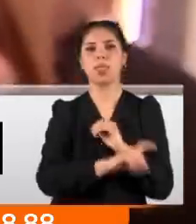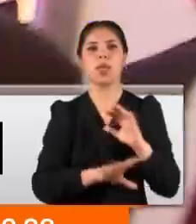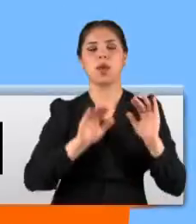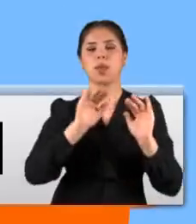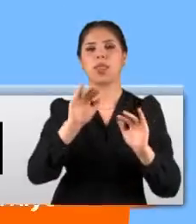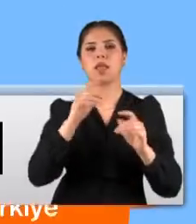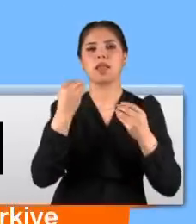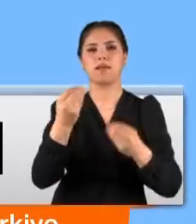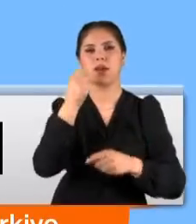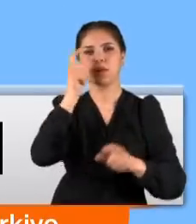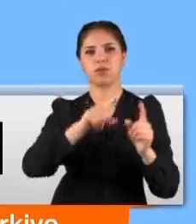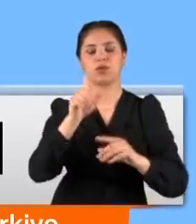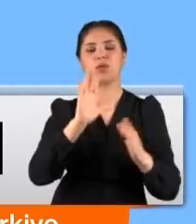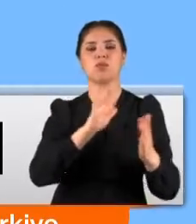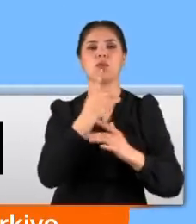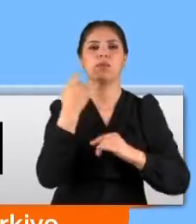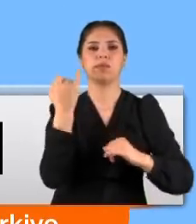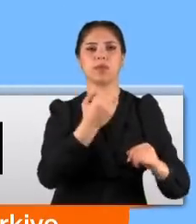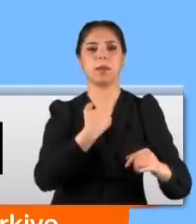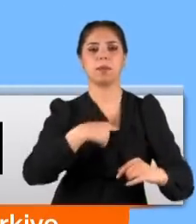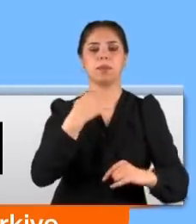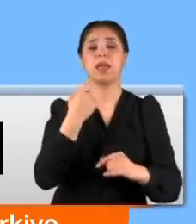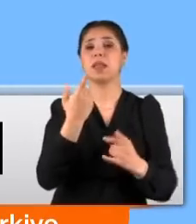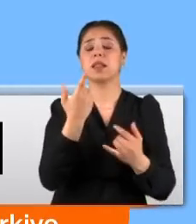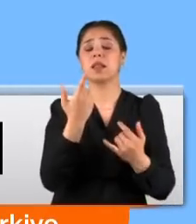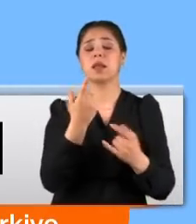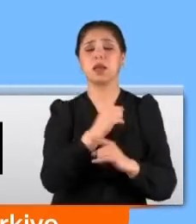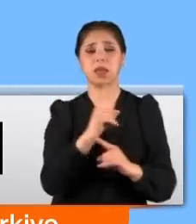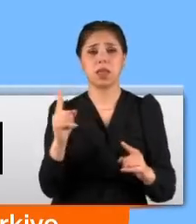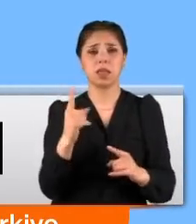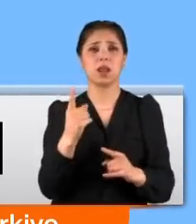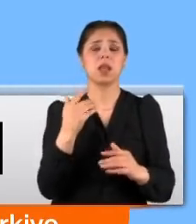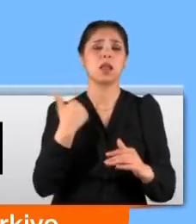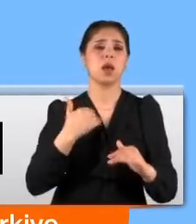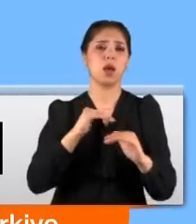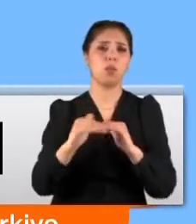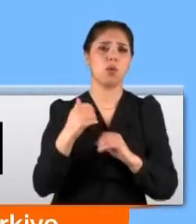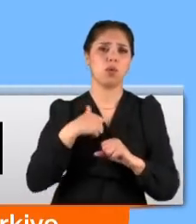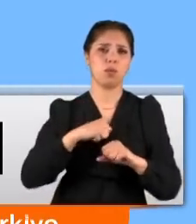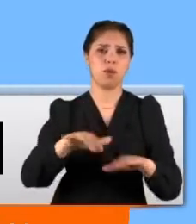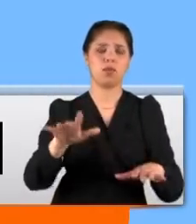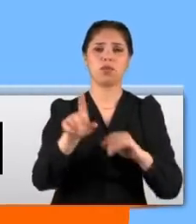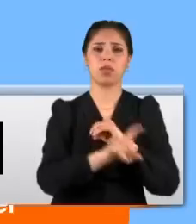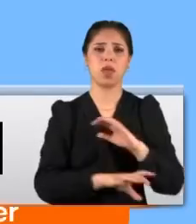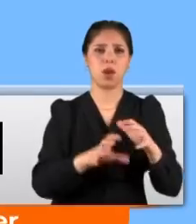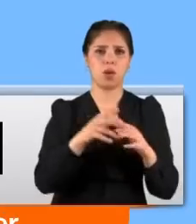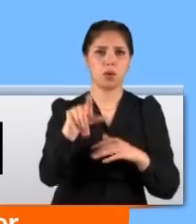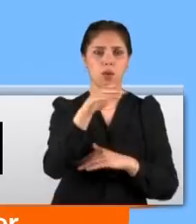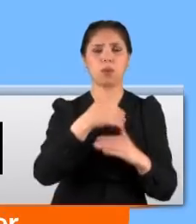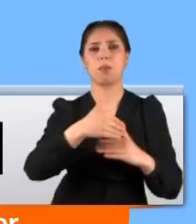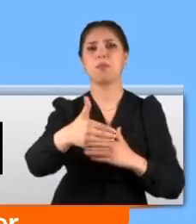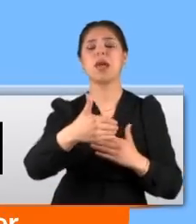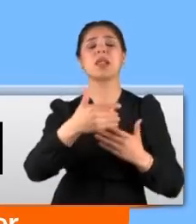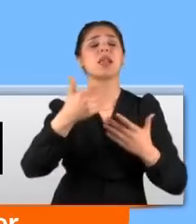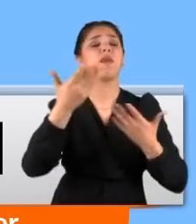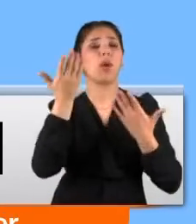destekçiliği üzerinden muhalefete yüklendi. Biz tenkitlerimizi ve itirazlarımızı kamuoyuyla paylaşmıştık. Terör örgütlerine